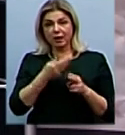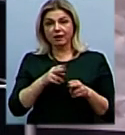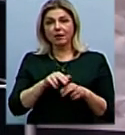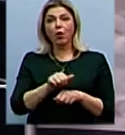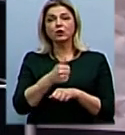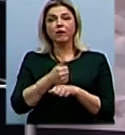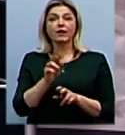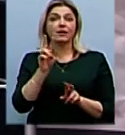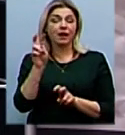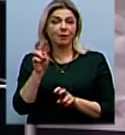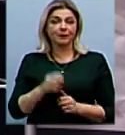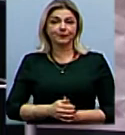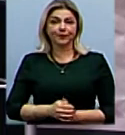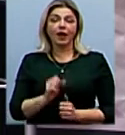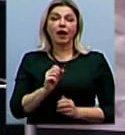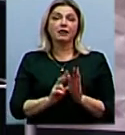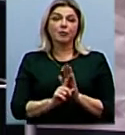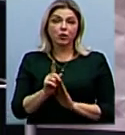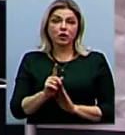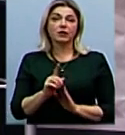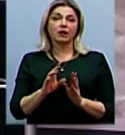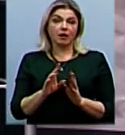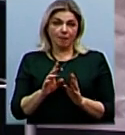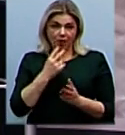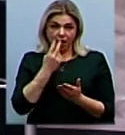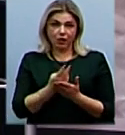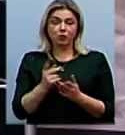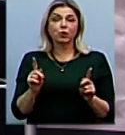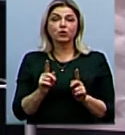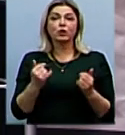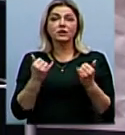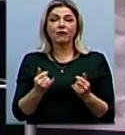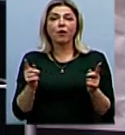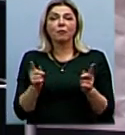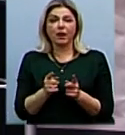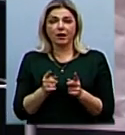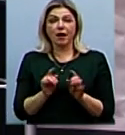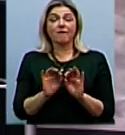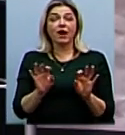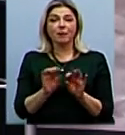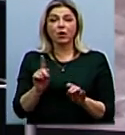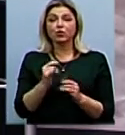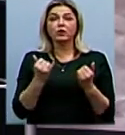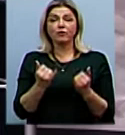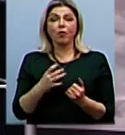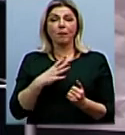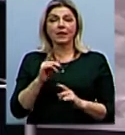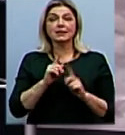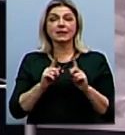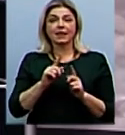тема. Ну, а на початку ми все ж таки покажемо, що сьогодні, невеличкий фрагмент того, що сьогодні відбувалося в сесійній залі,